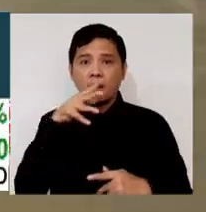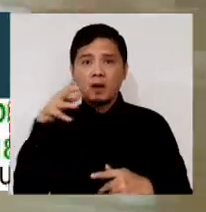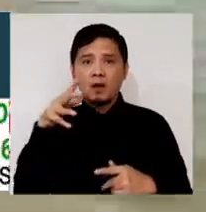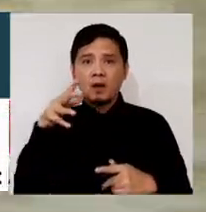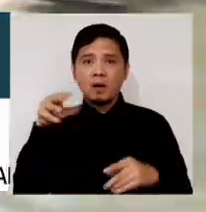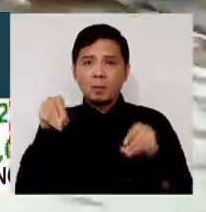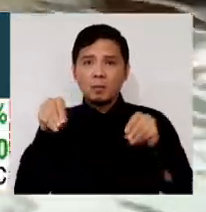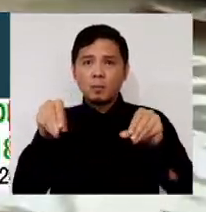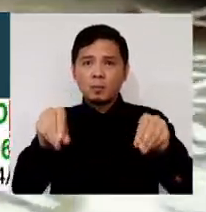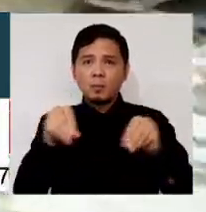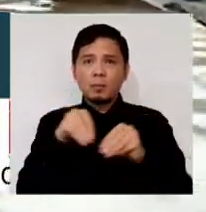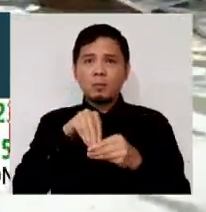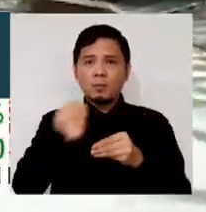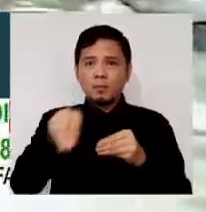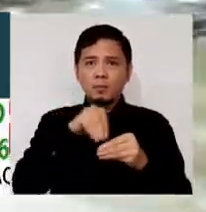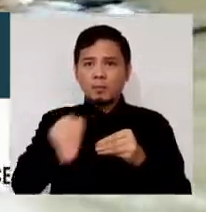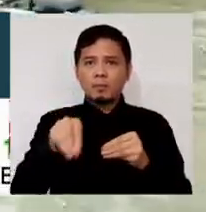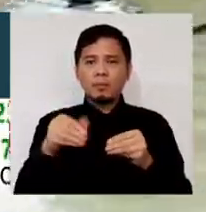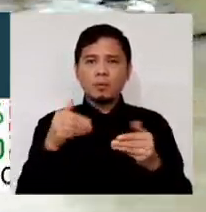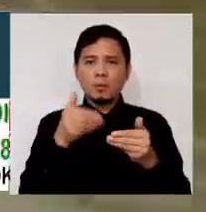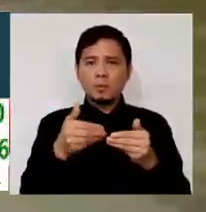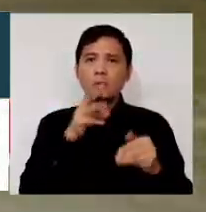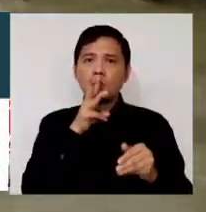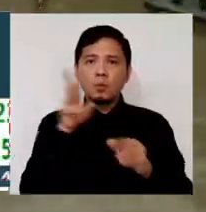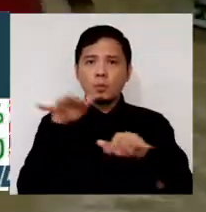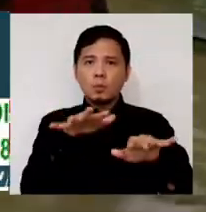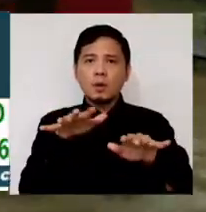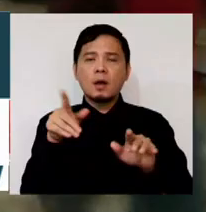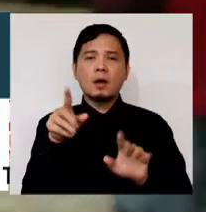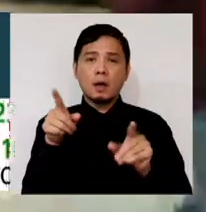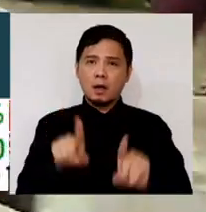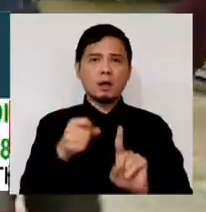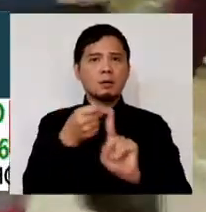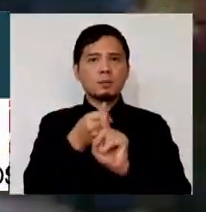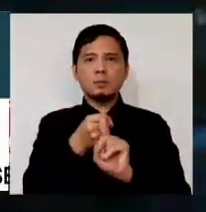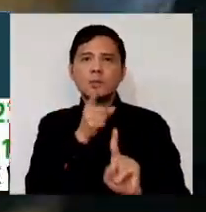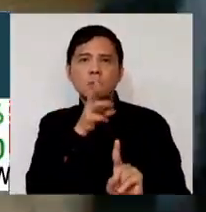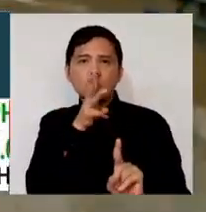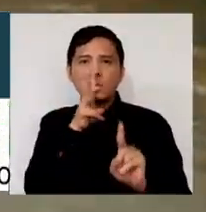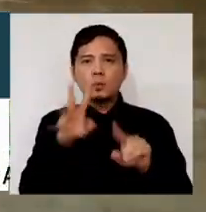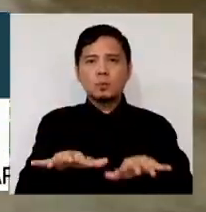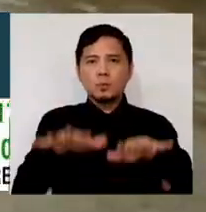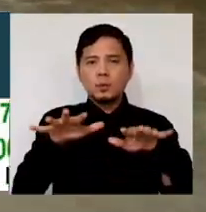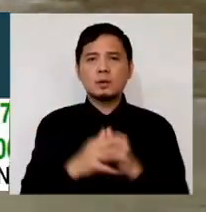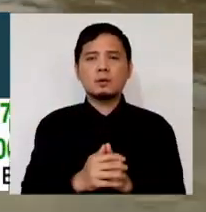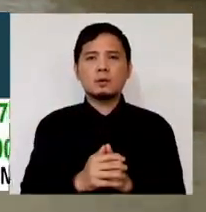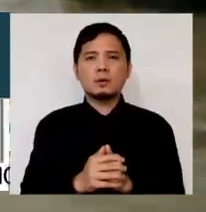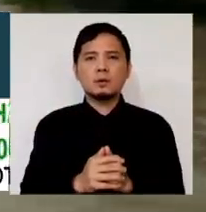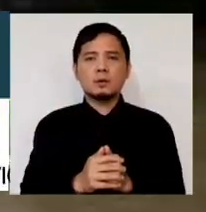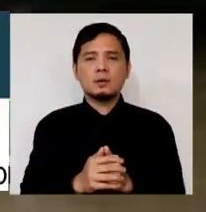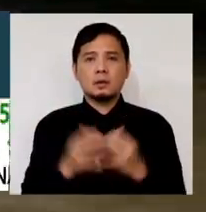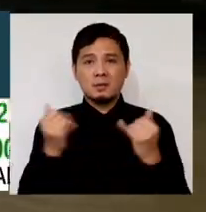the riverbank kaya naano dito. At saka karamihan dyan, na-tiningnan ko yung mga troso, wala naman dyan